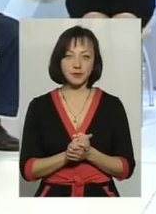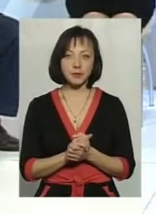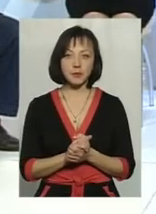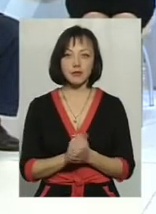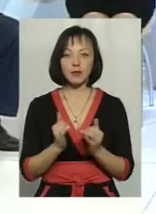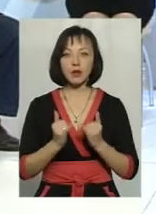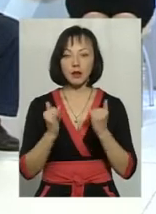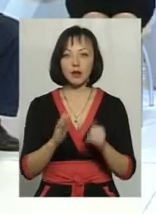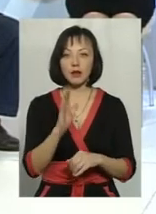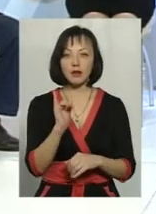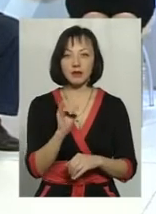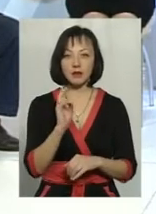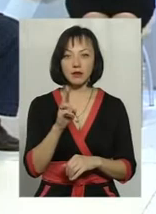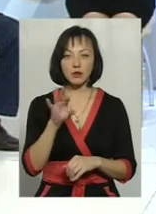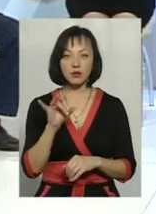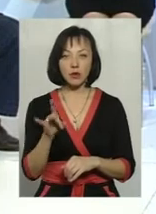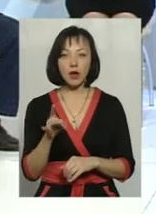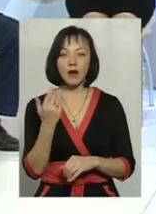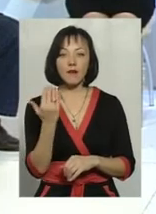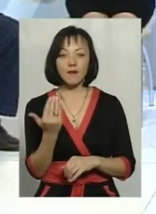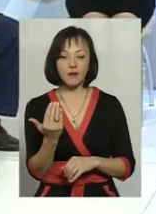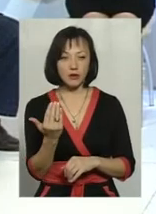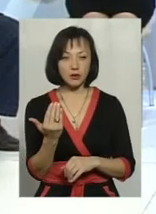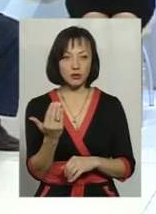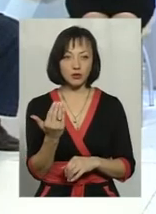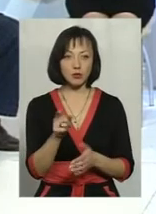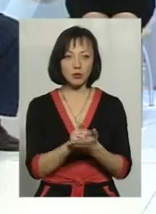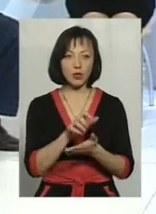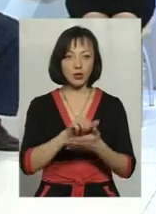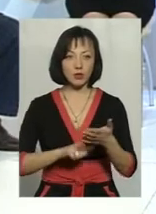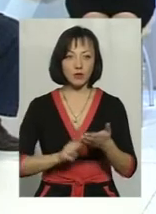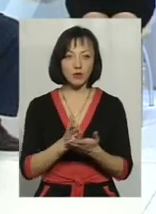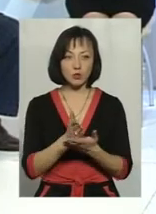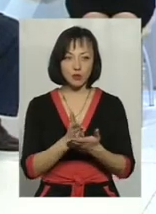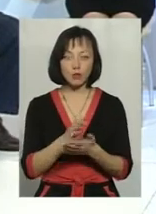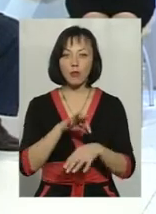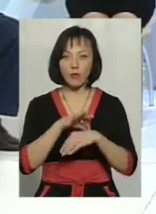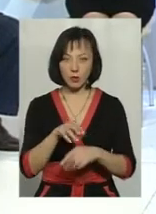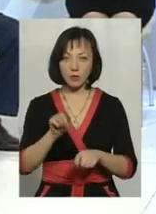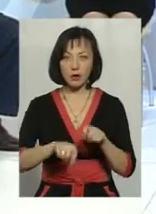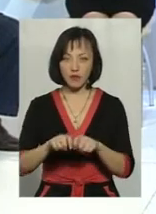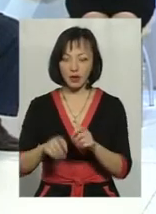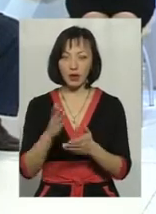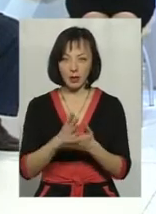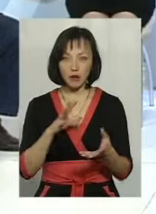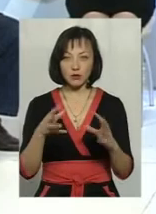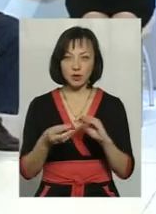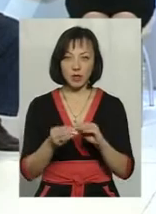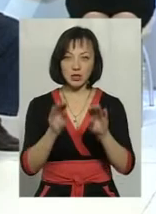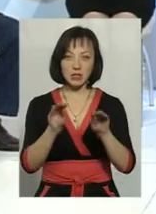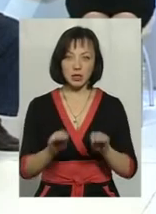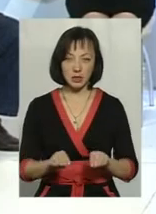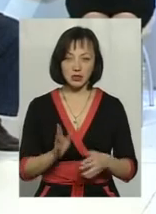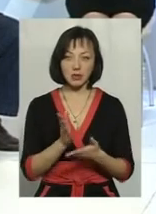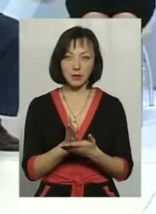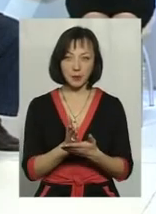Пане Віктор, в вашому фіскальній службі проводились перевірки? Вже є якісь результати, статистика? Так, результати